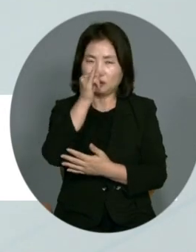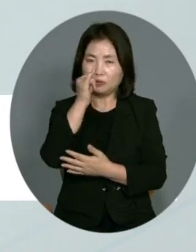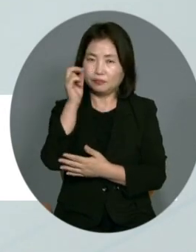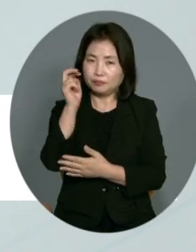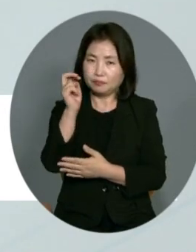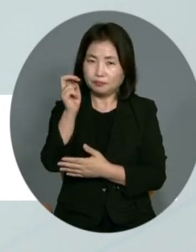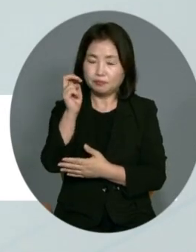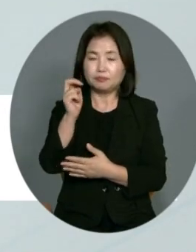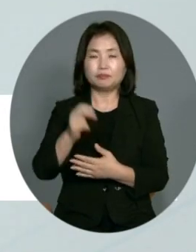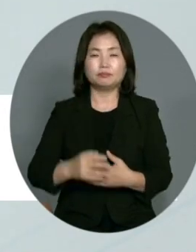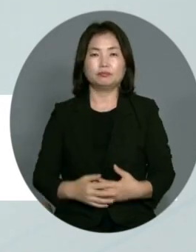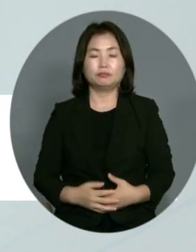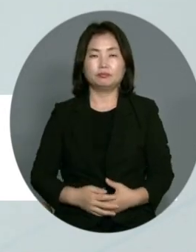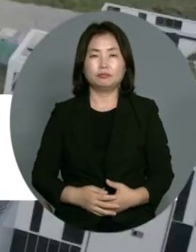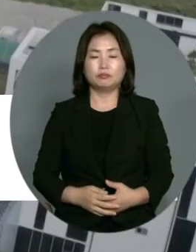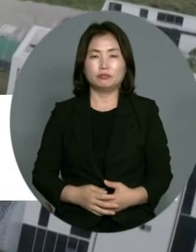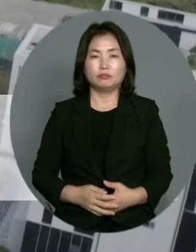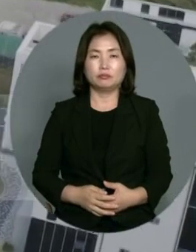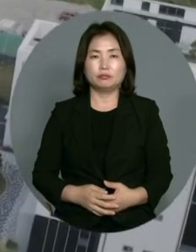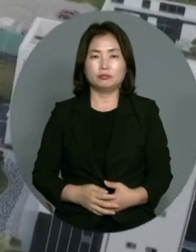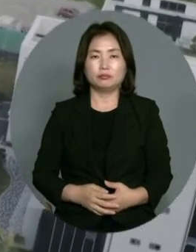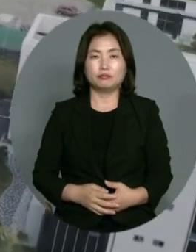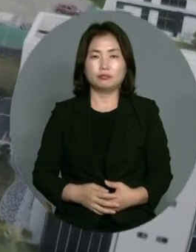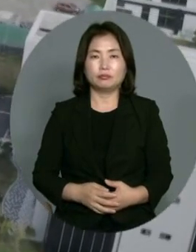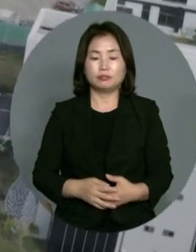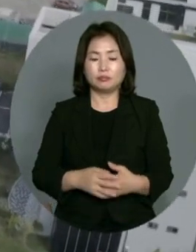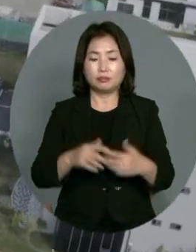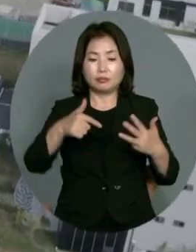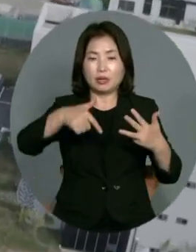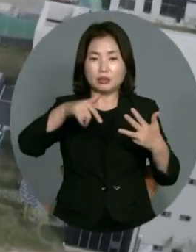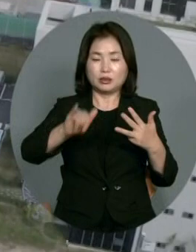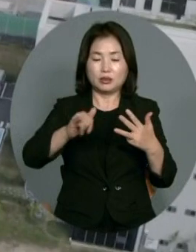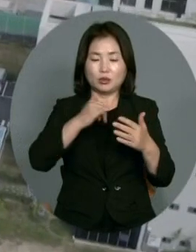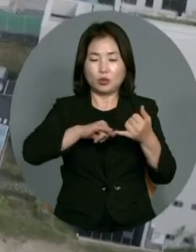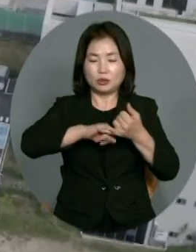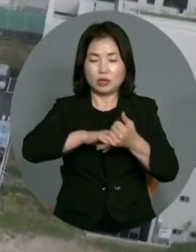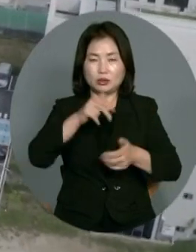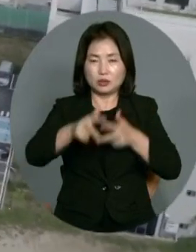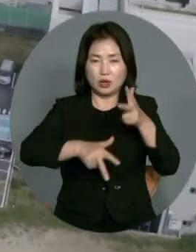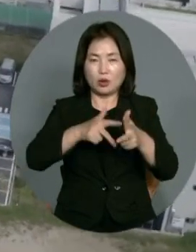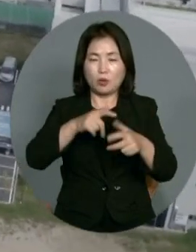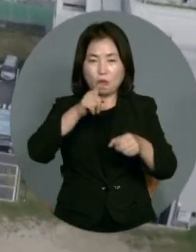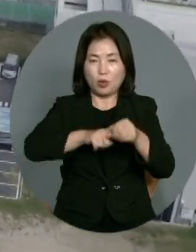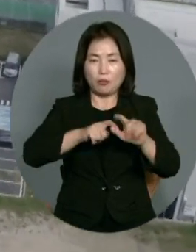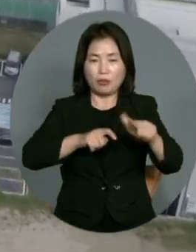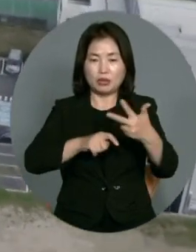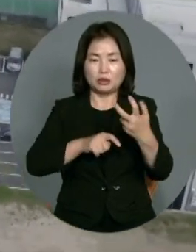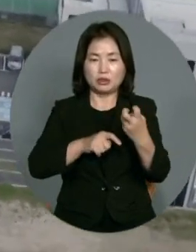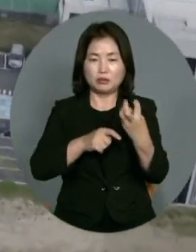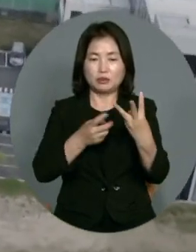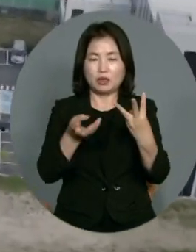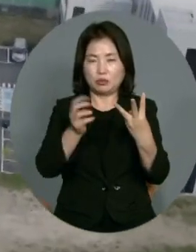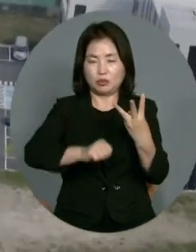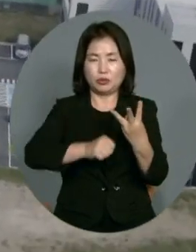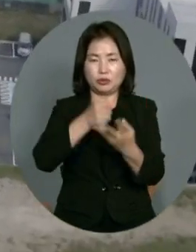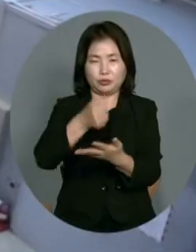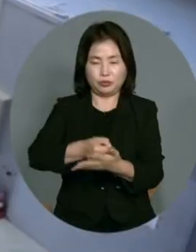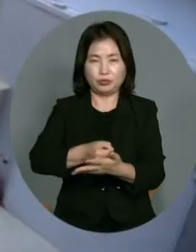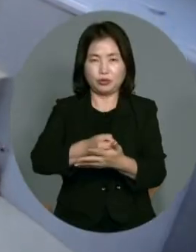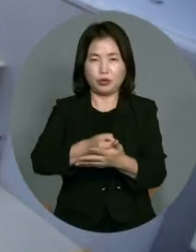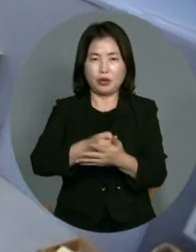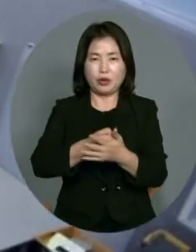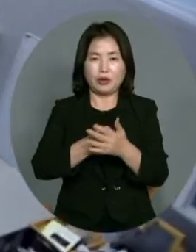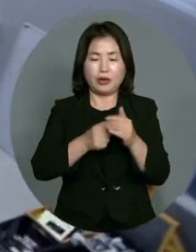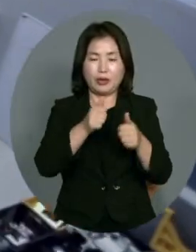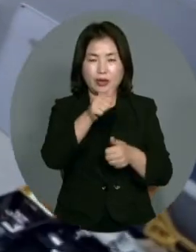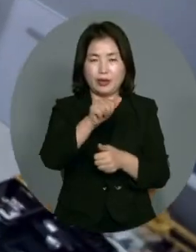발생할 걸로 예상하고 있습니다. 민선 8기 공약 사업을 위해 173억 원을 편성했습니다.